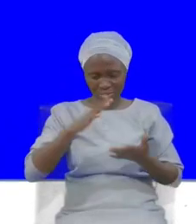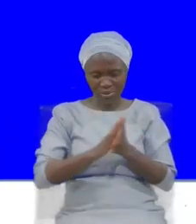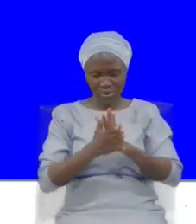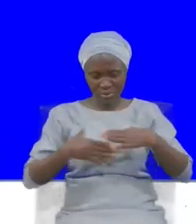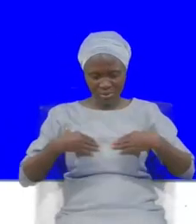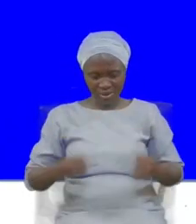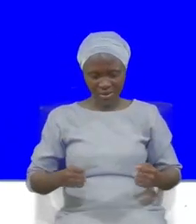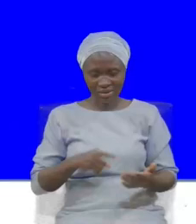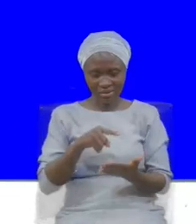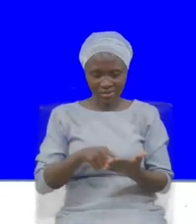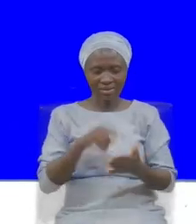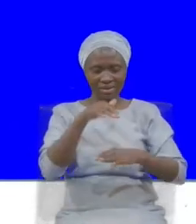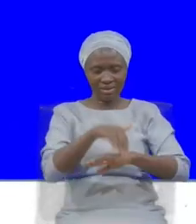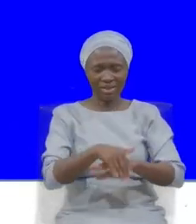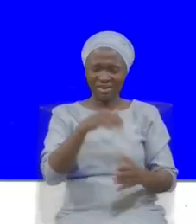guéries ce soir.